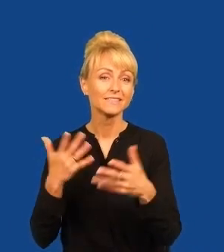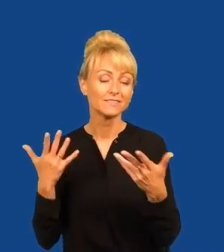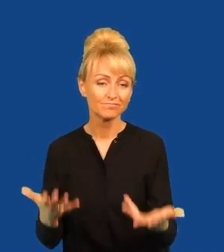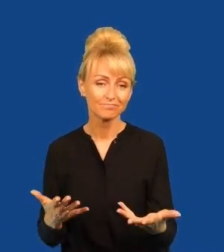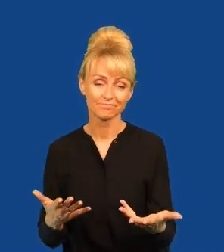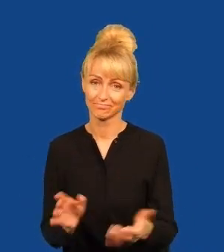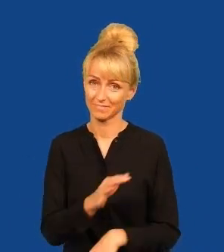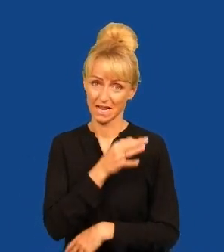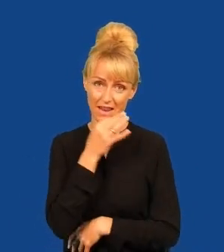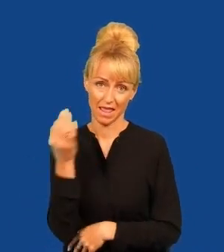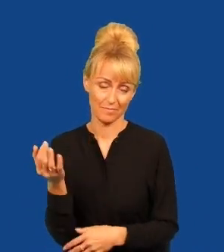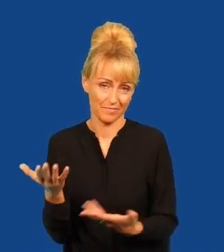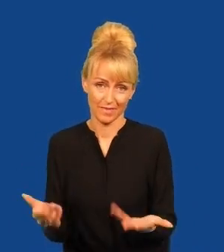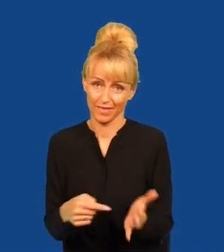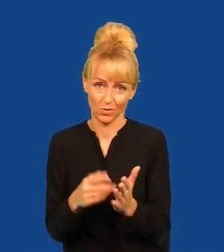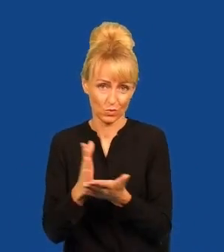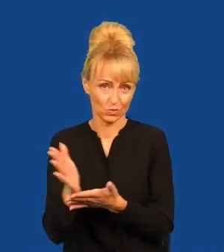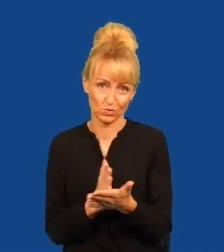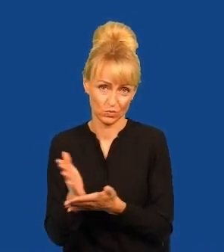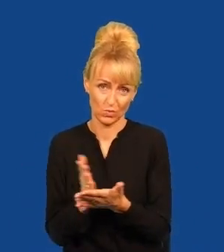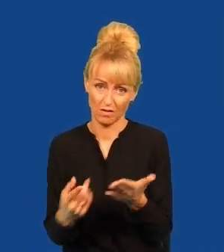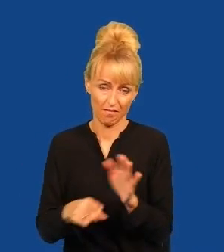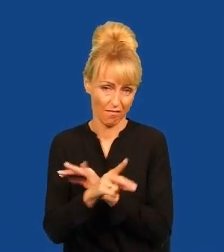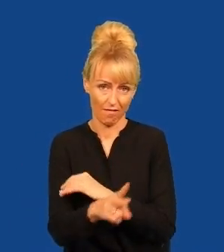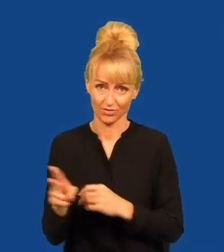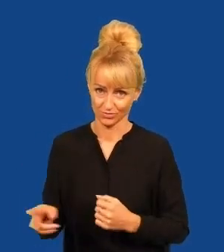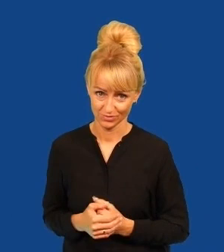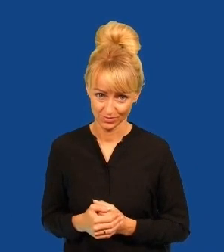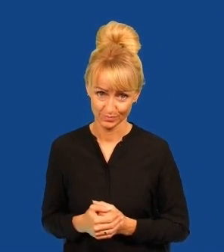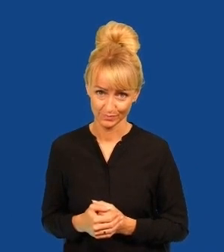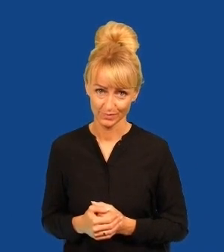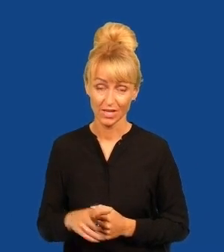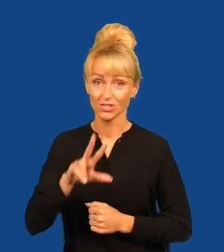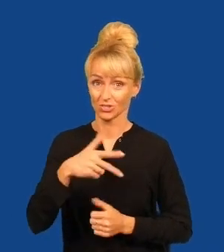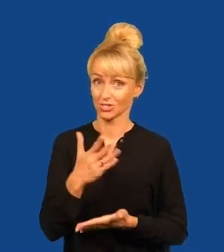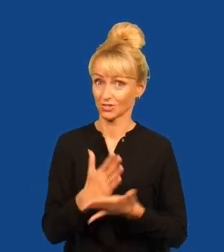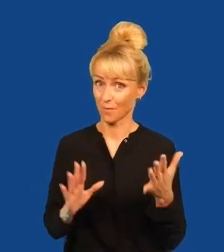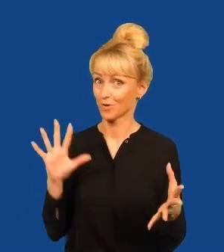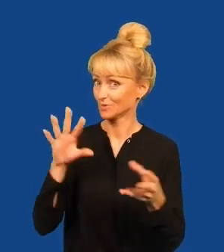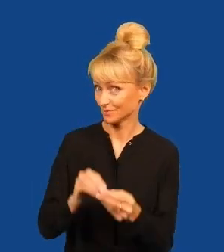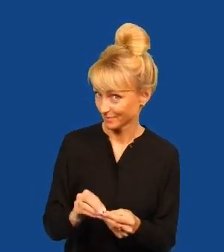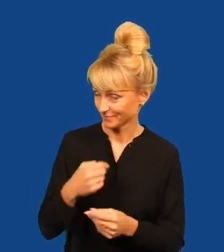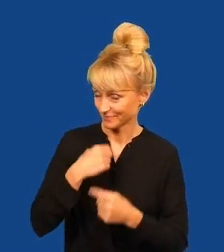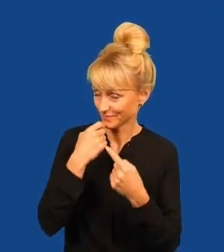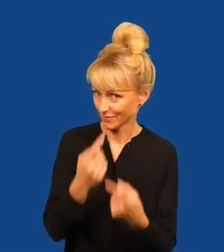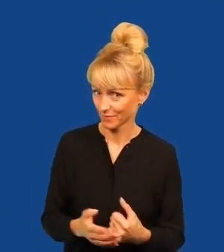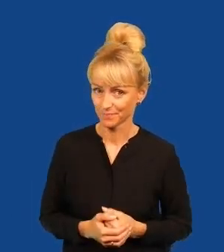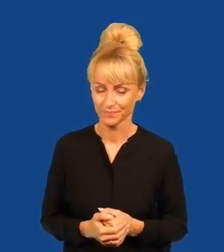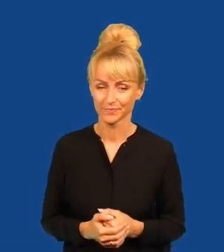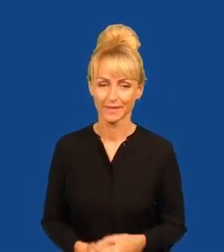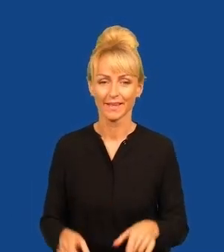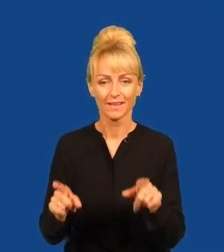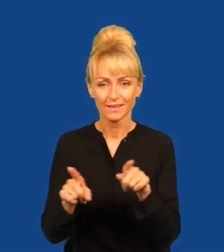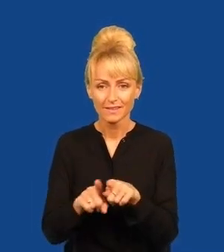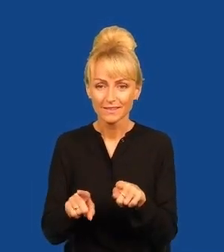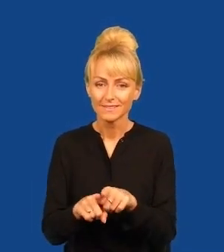dla nas wszystkich, bo ta usługa właśnie do tego zmierza. Podsumuję trzecią część. Wyznaczanie trendów, czyli bycie